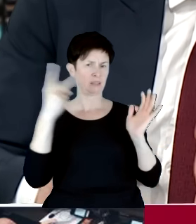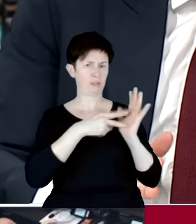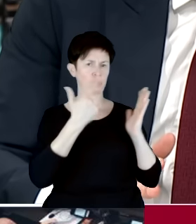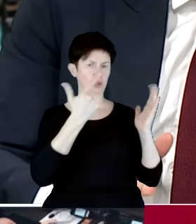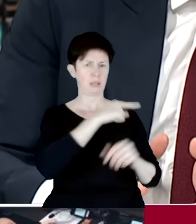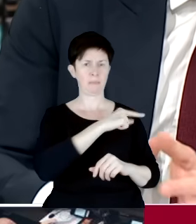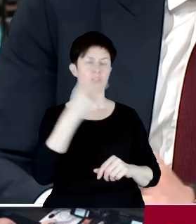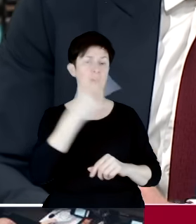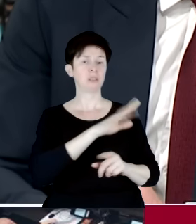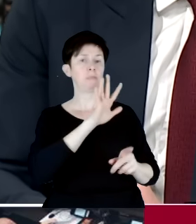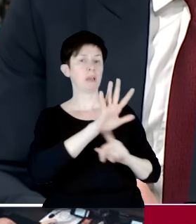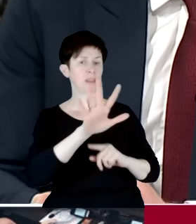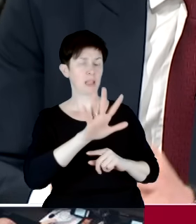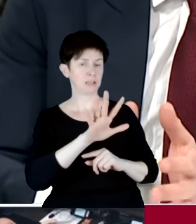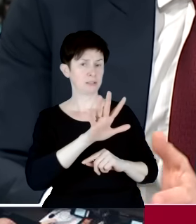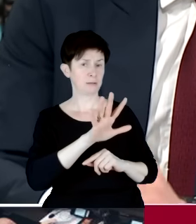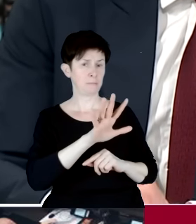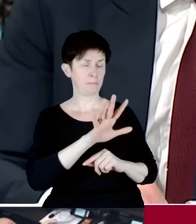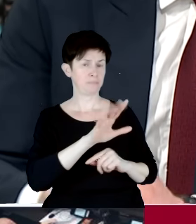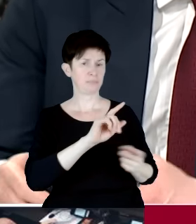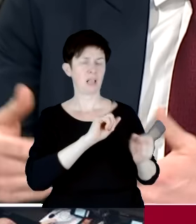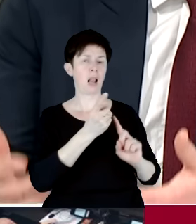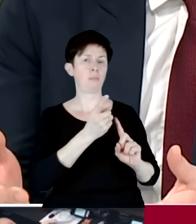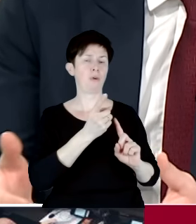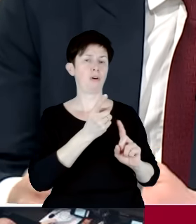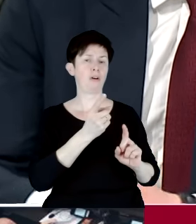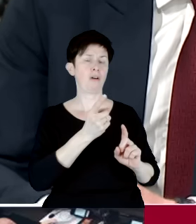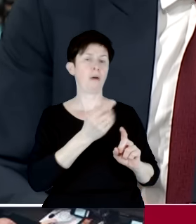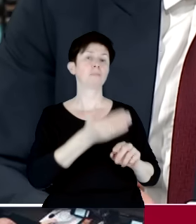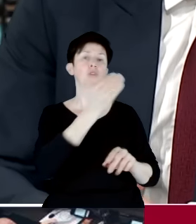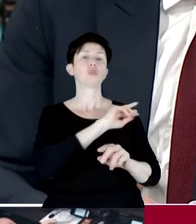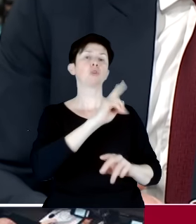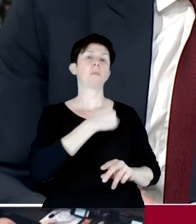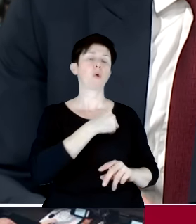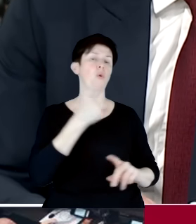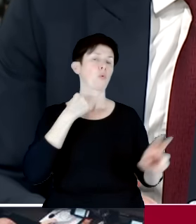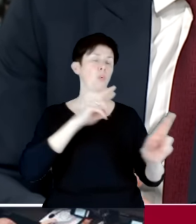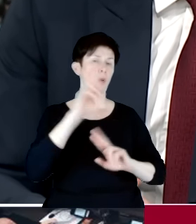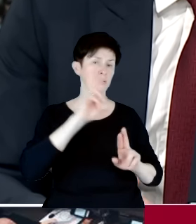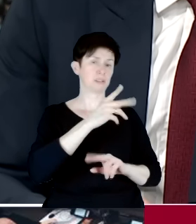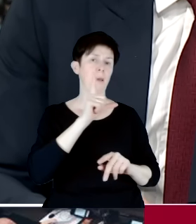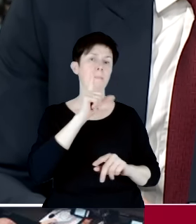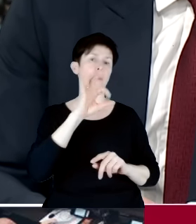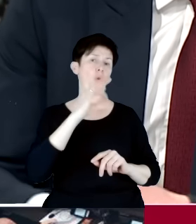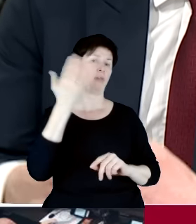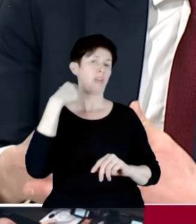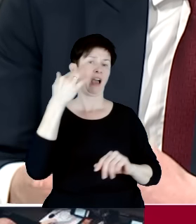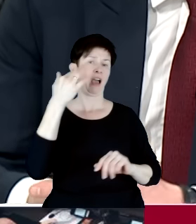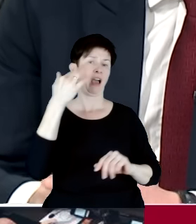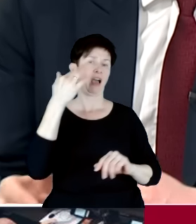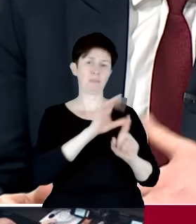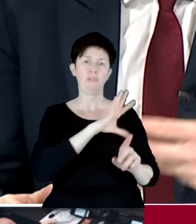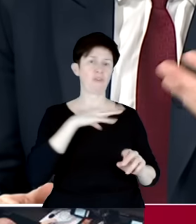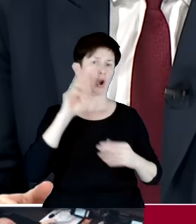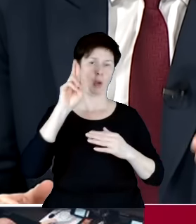2007-2015, bo wtedy jeszcze nie głosowała? Czy tamci, którzy głosowali, a przecież Platforma też nie zrealizowała wielu swoich obietnic, zapomnieli już